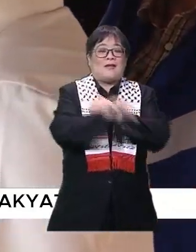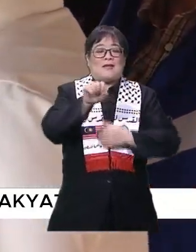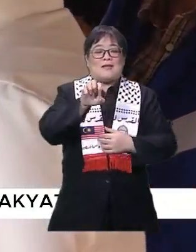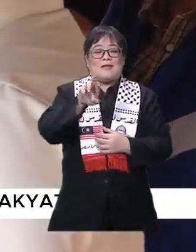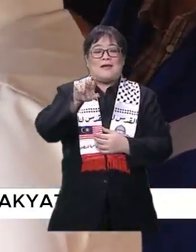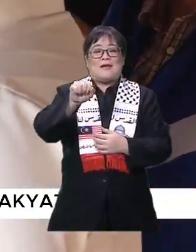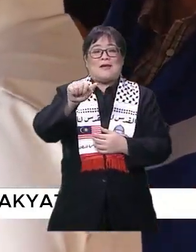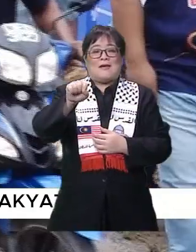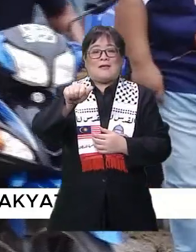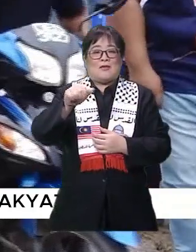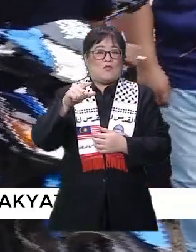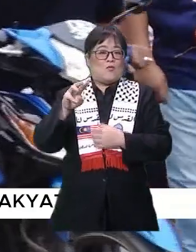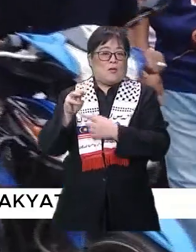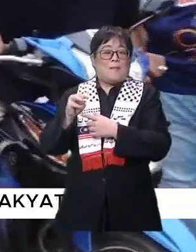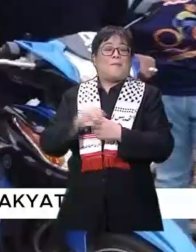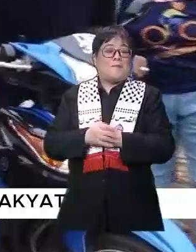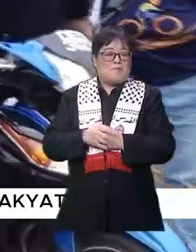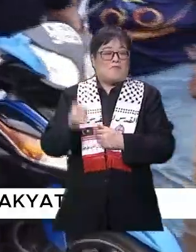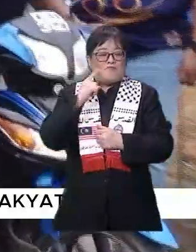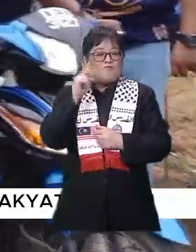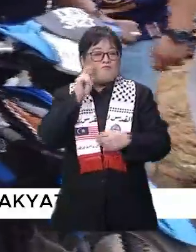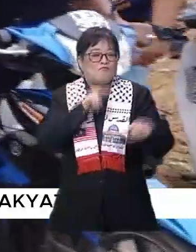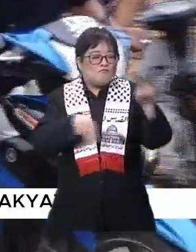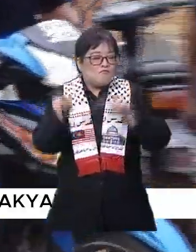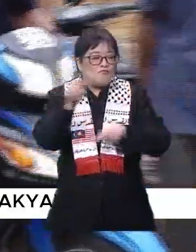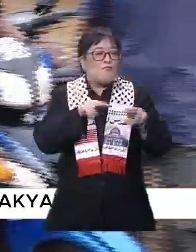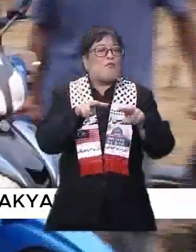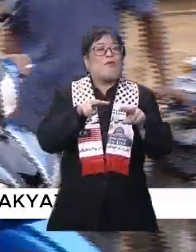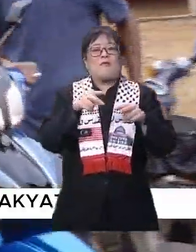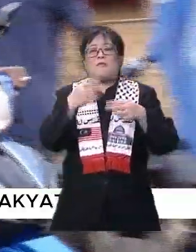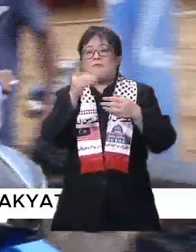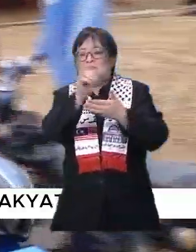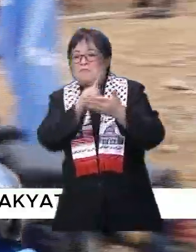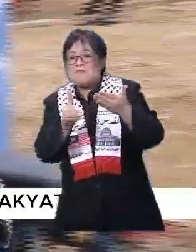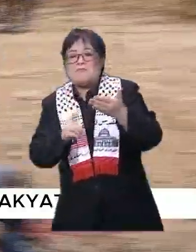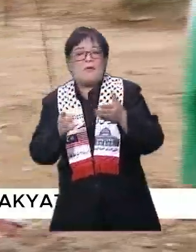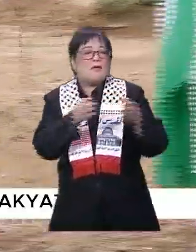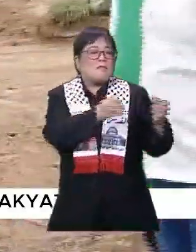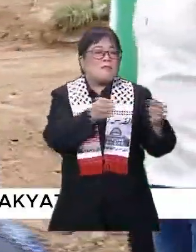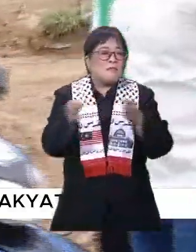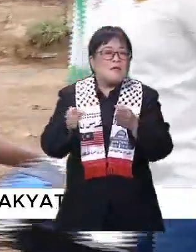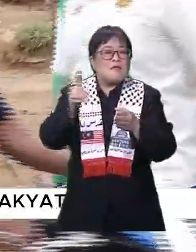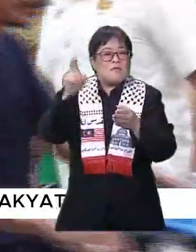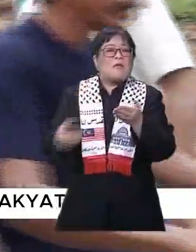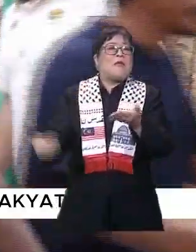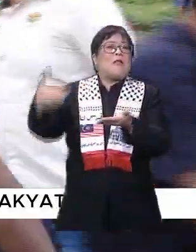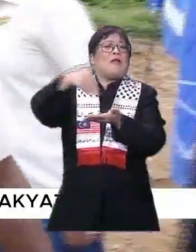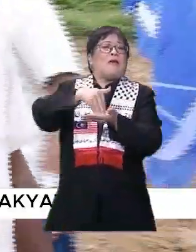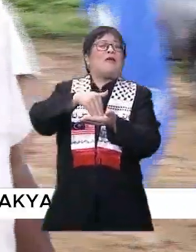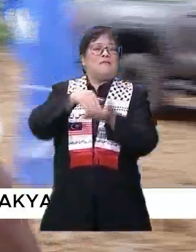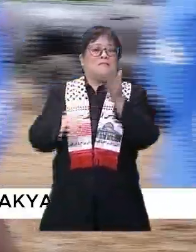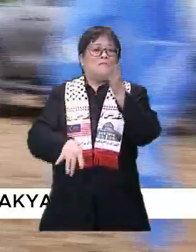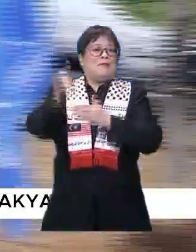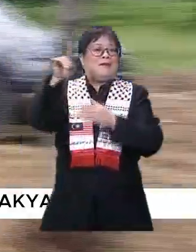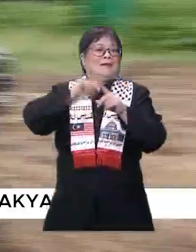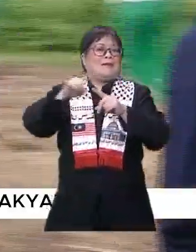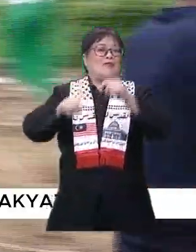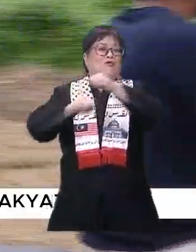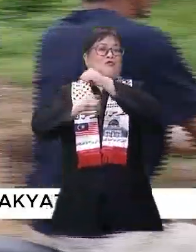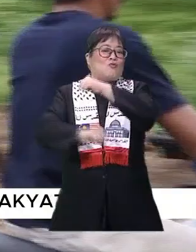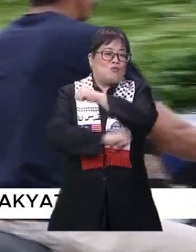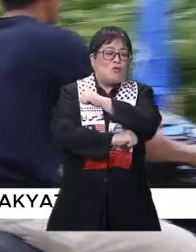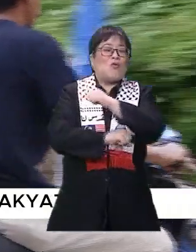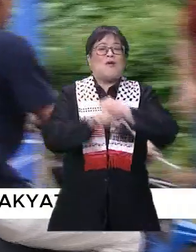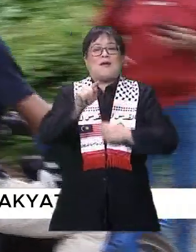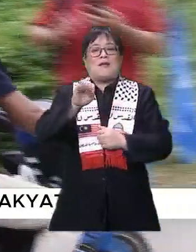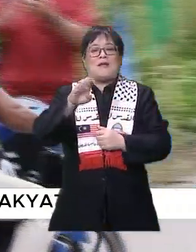Gua Musang pada Selasa. Berdasarkan hasil pemeriksaan, reka bentuk jajaran itu perlu dilakukan semula selepas penemuan beberapa struktur seperti